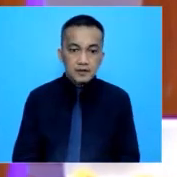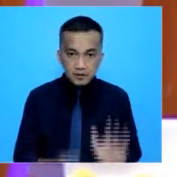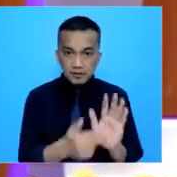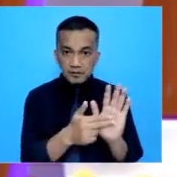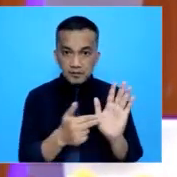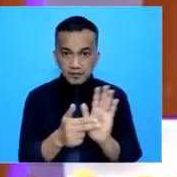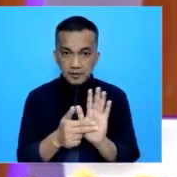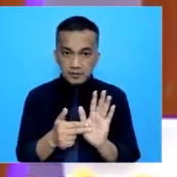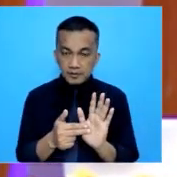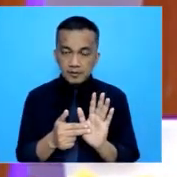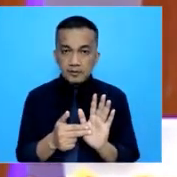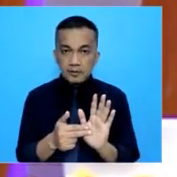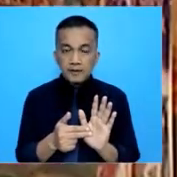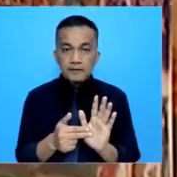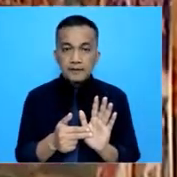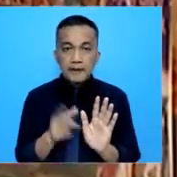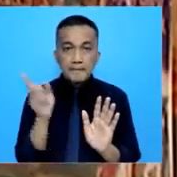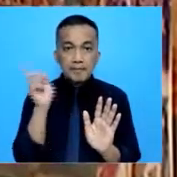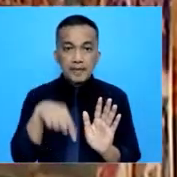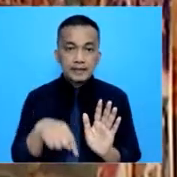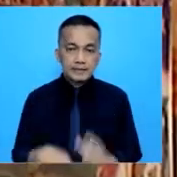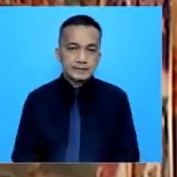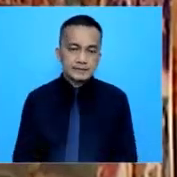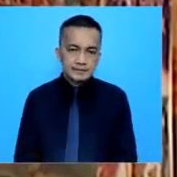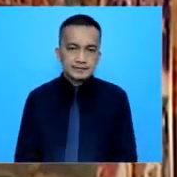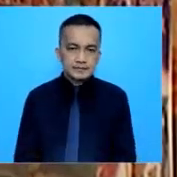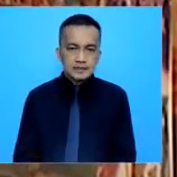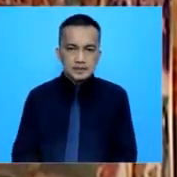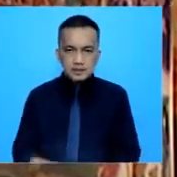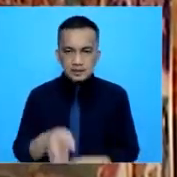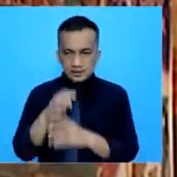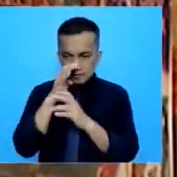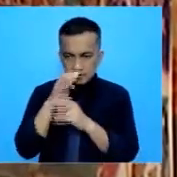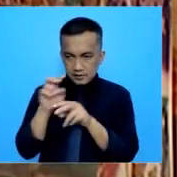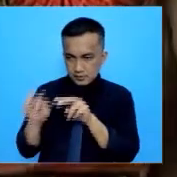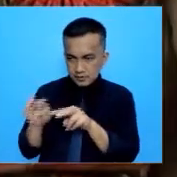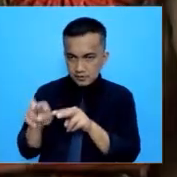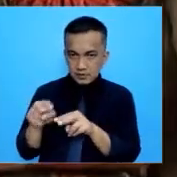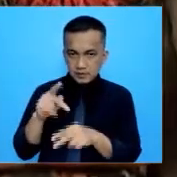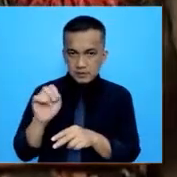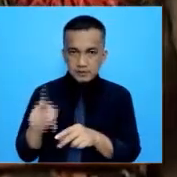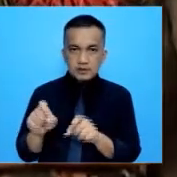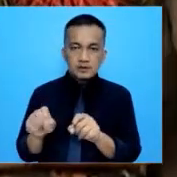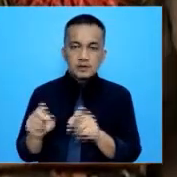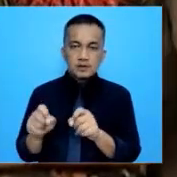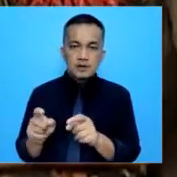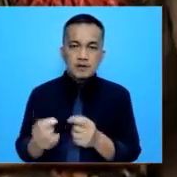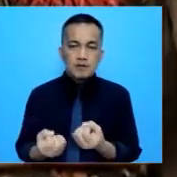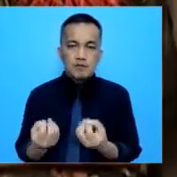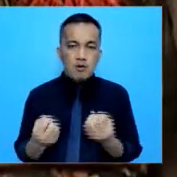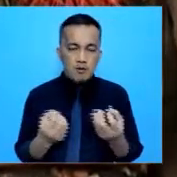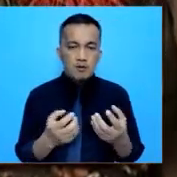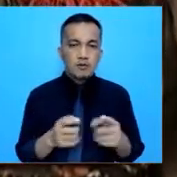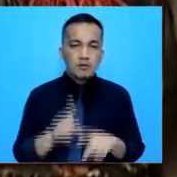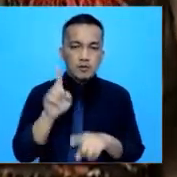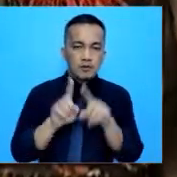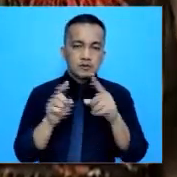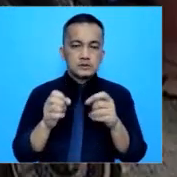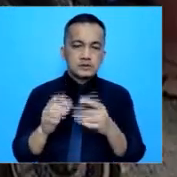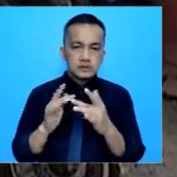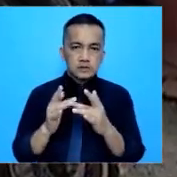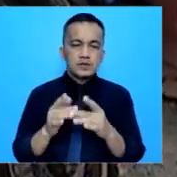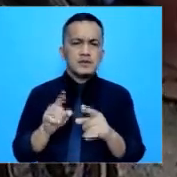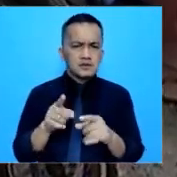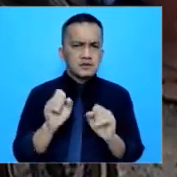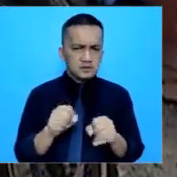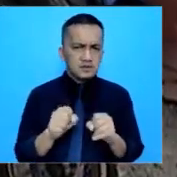ay mga fake. Mahigpit daw ang ginagawang monitoring ng PNP sa bentahan ng paputok online. Hanggat maaari, sa mga lehitimong